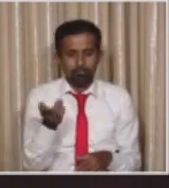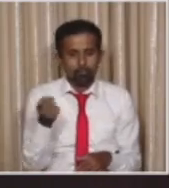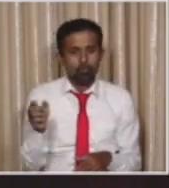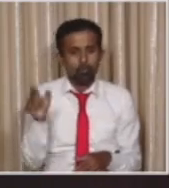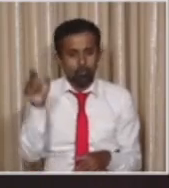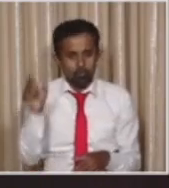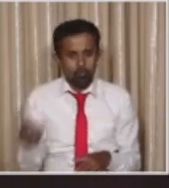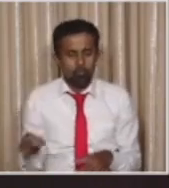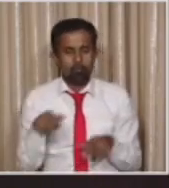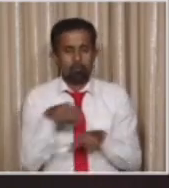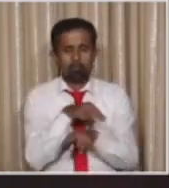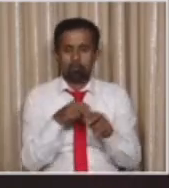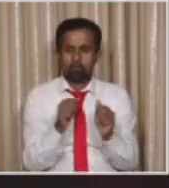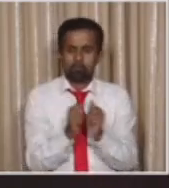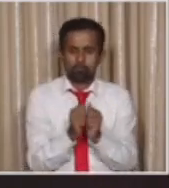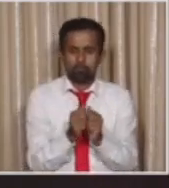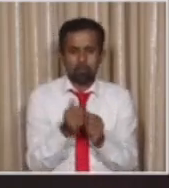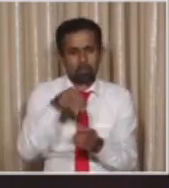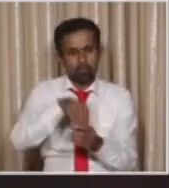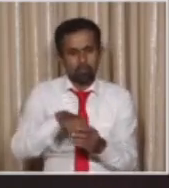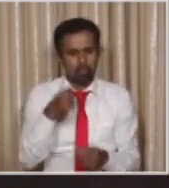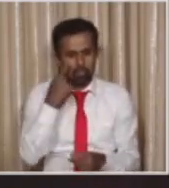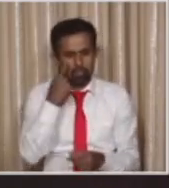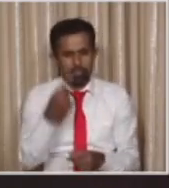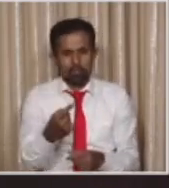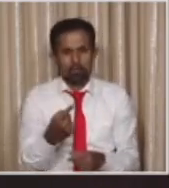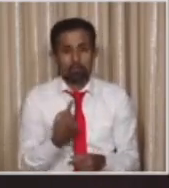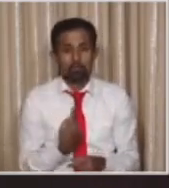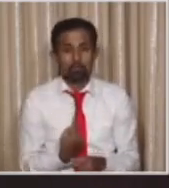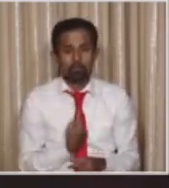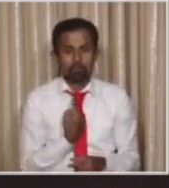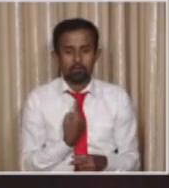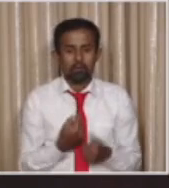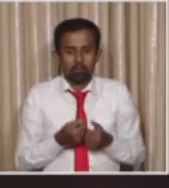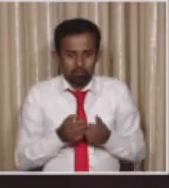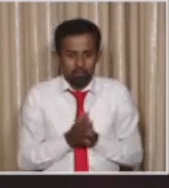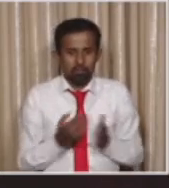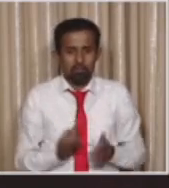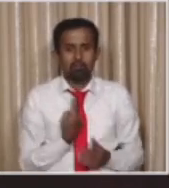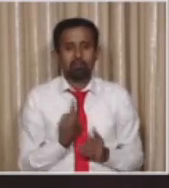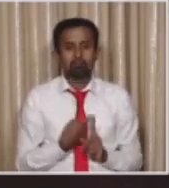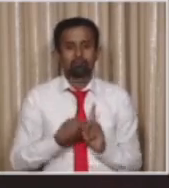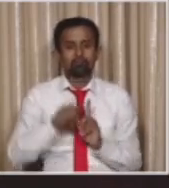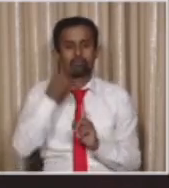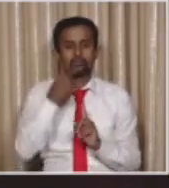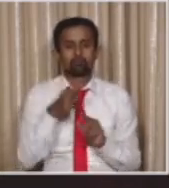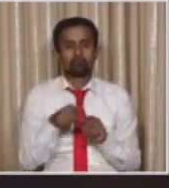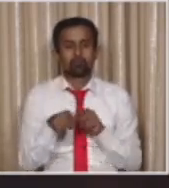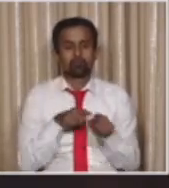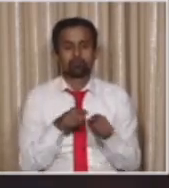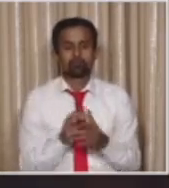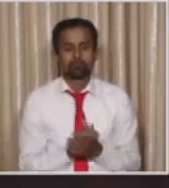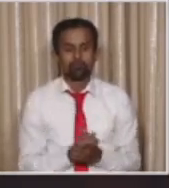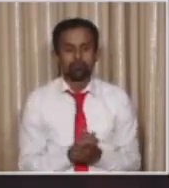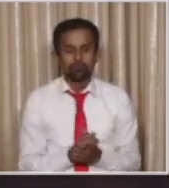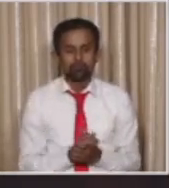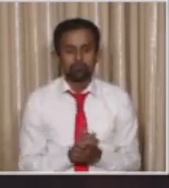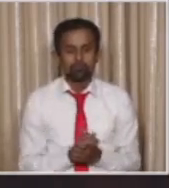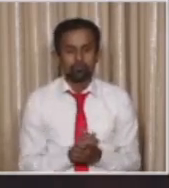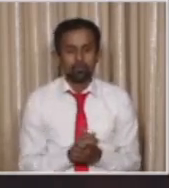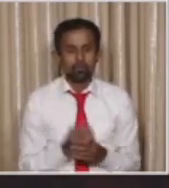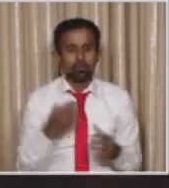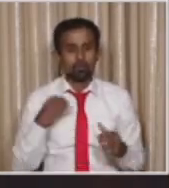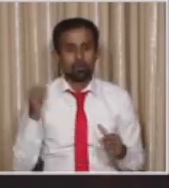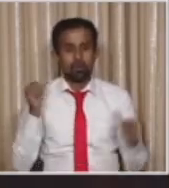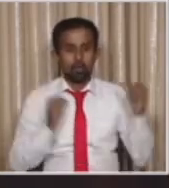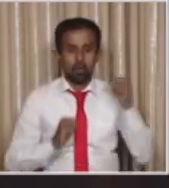එතුමාගේ චර්යාවන් ඇතුලේ අපි දැක්කේ නිකන් මේ self promotion ස්වයං ප්‍රවර්ධනකාමී මිනිස්සෙක්ව ඔහු අඳින